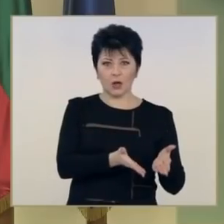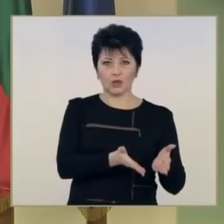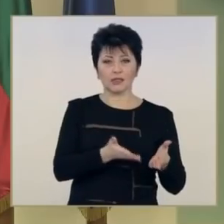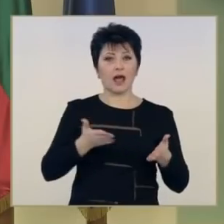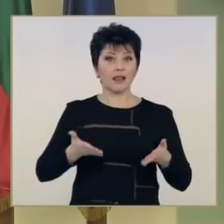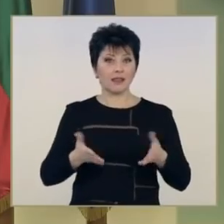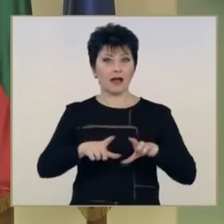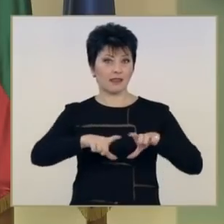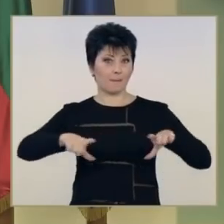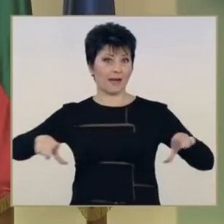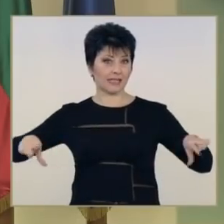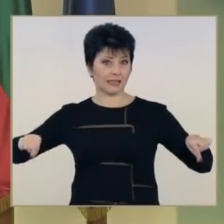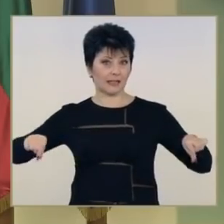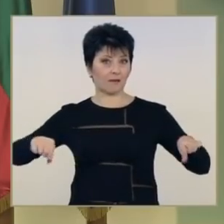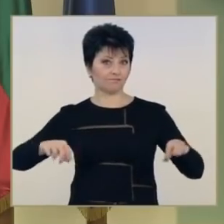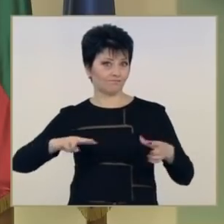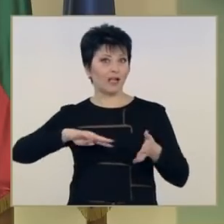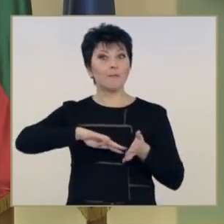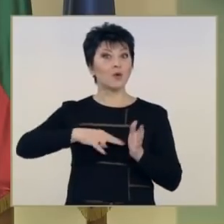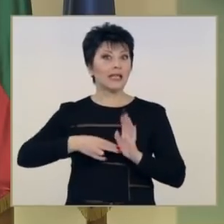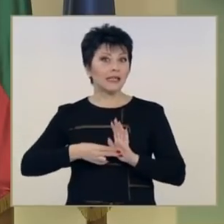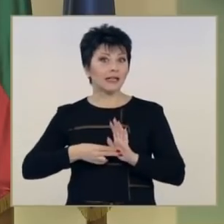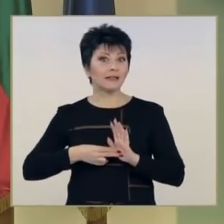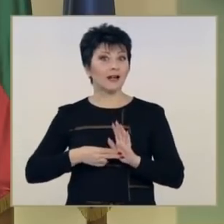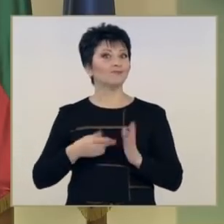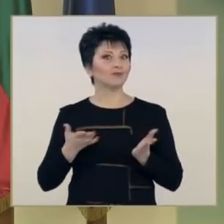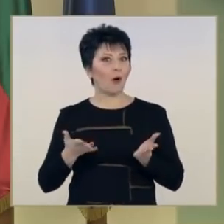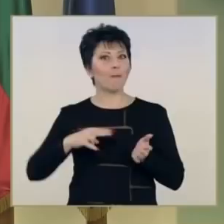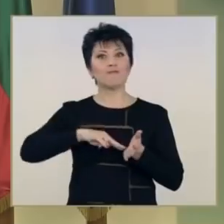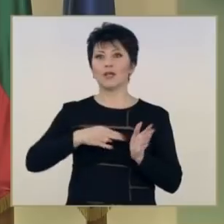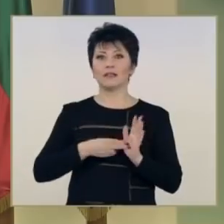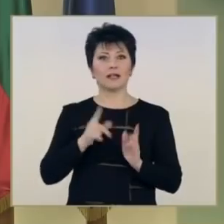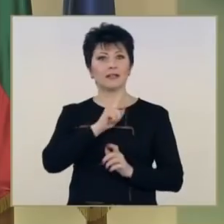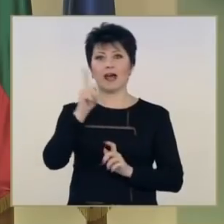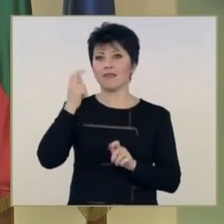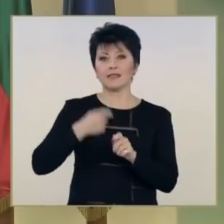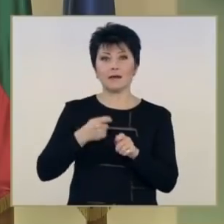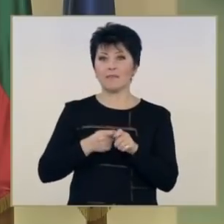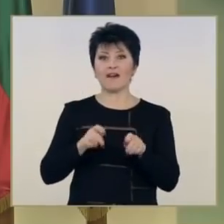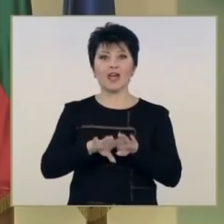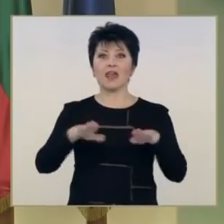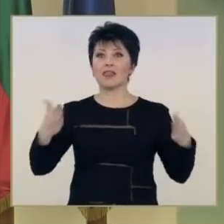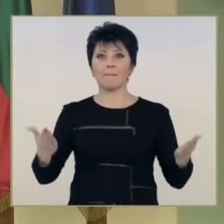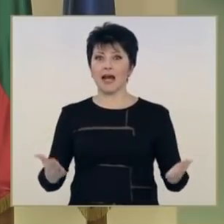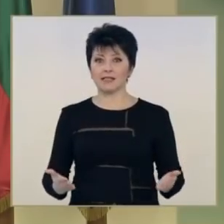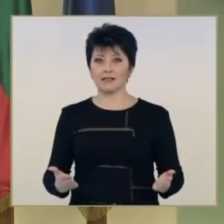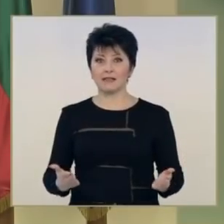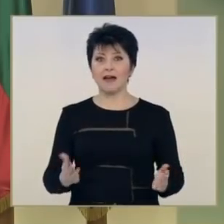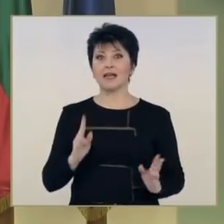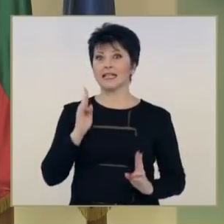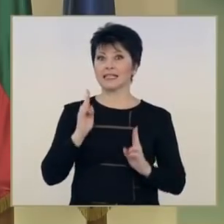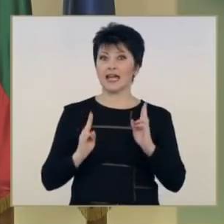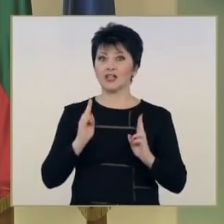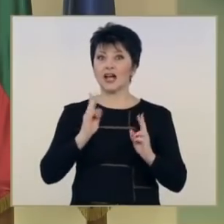политиката. Но политиката не се прави на масата, а се определя и решава от усилията на милионите